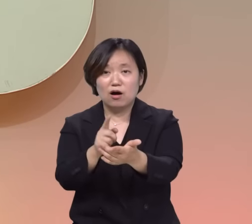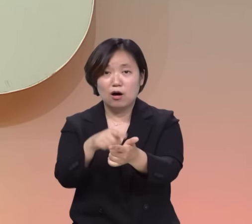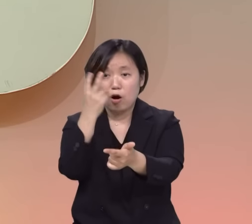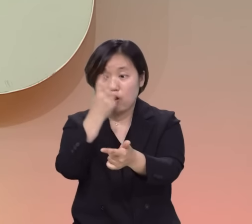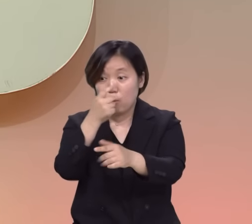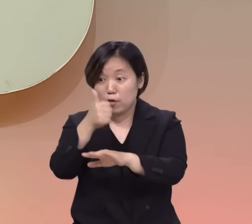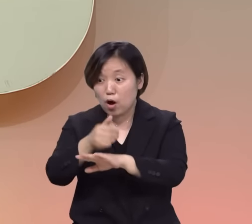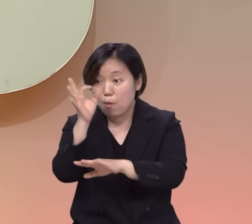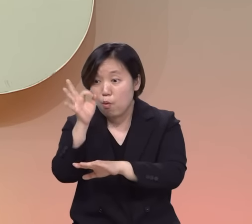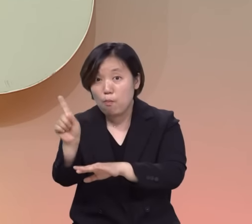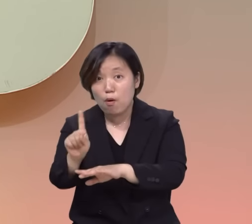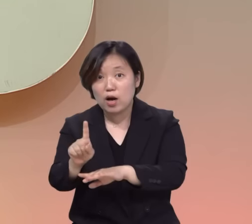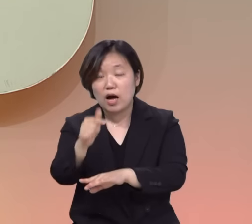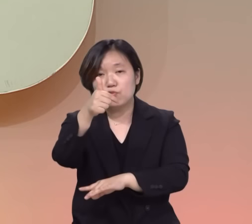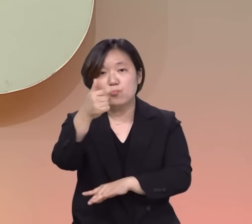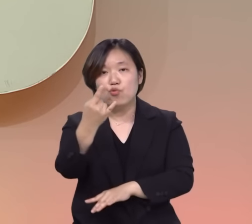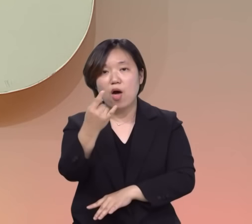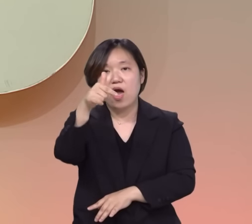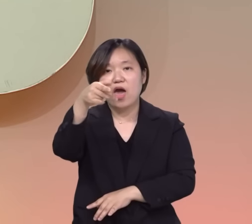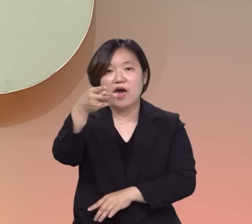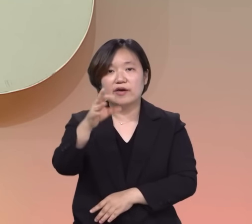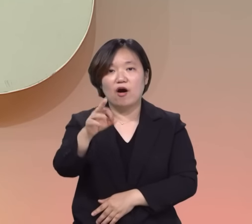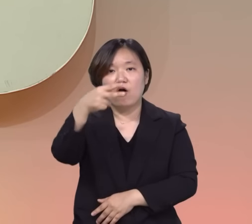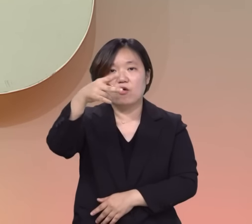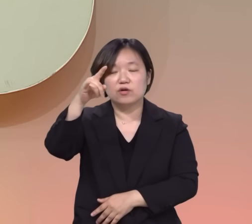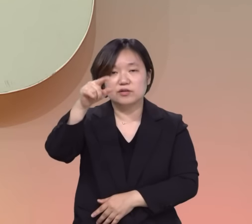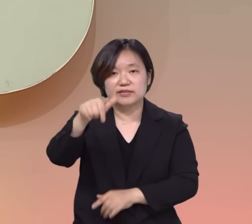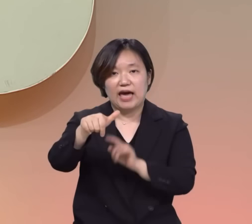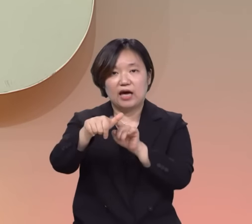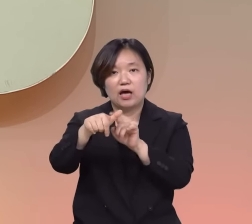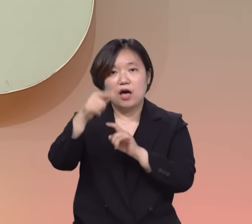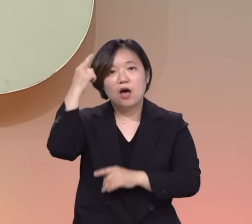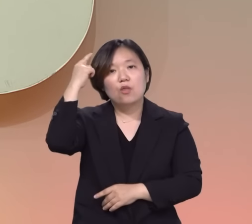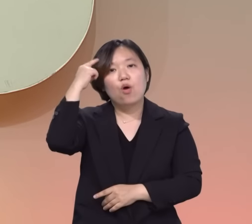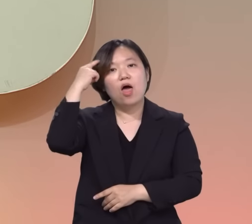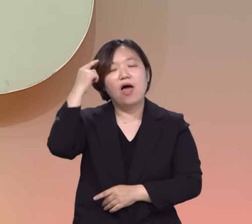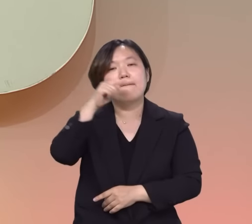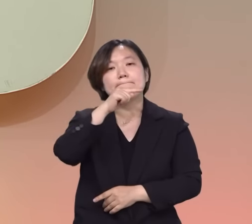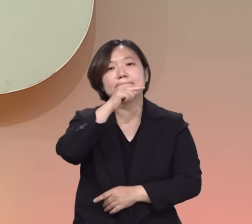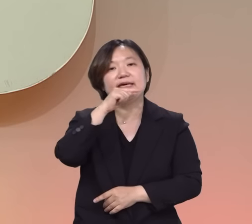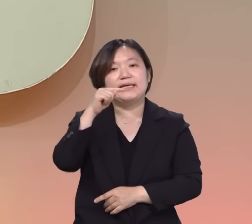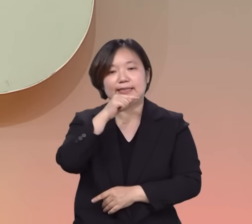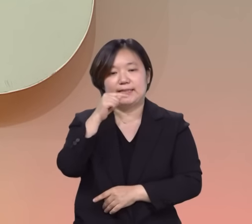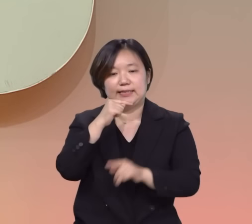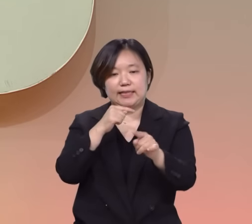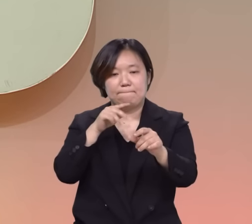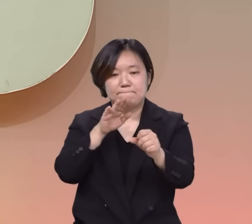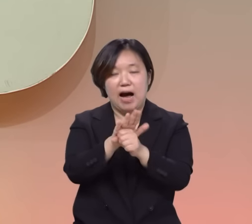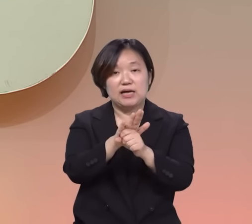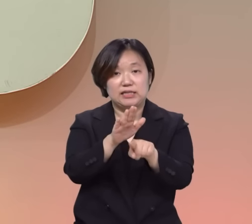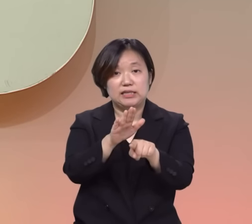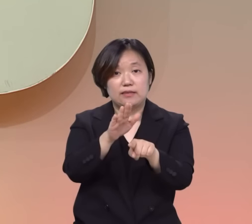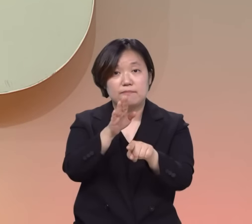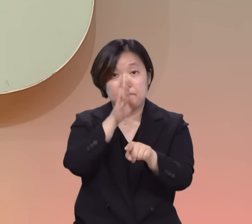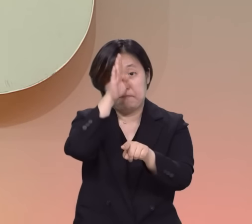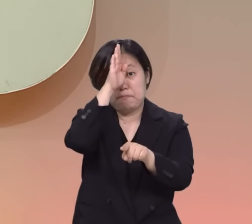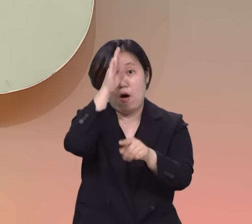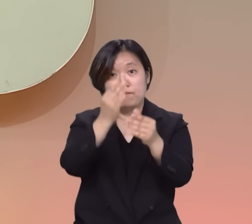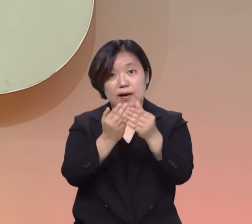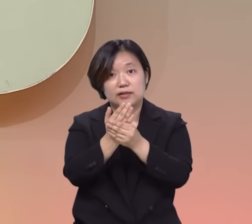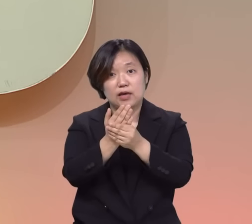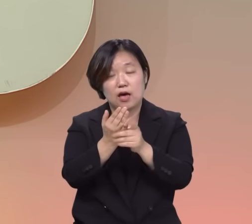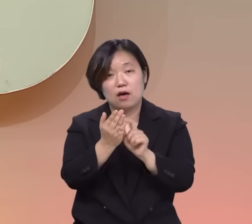검사결과 뇌경색 뇌경색이 있던 거 아마 과로 그러면서 그때